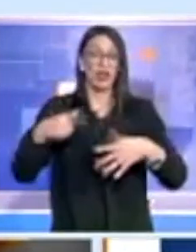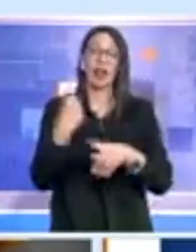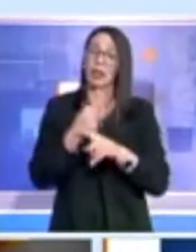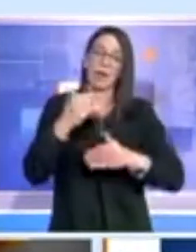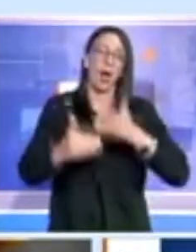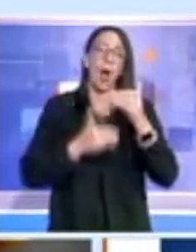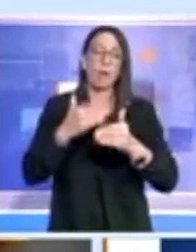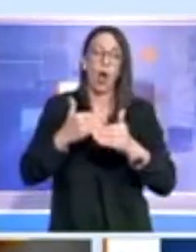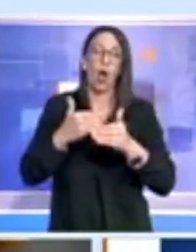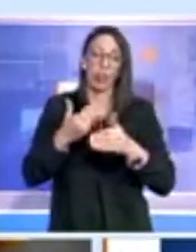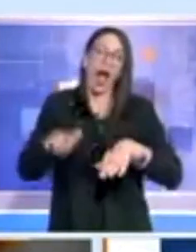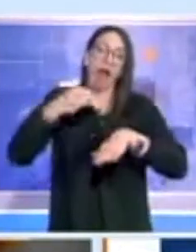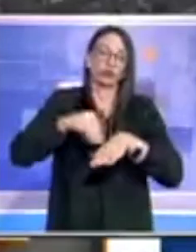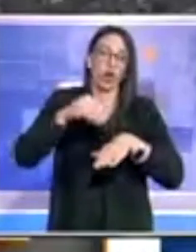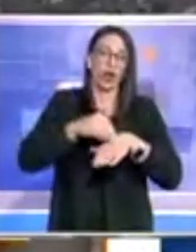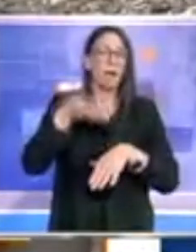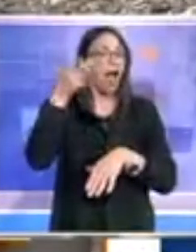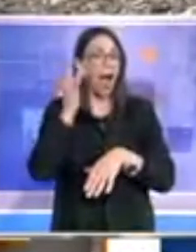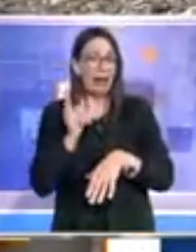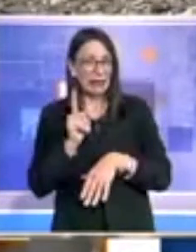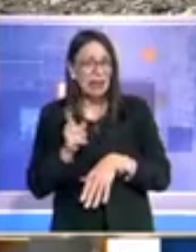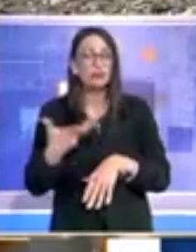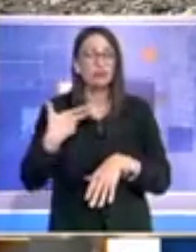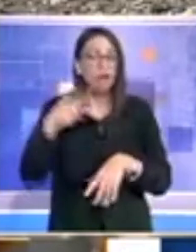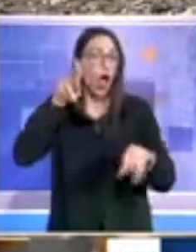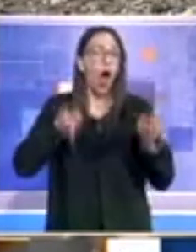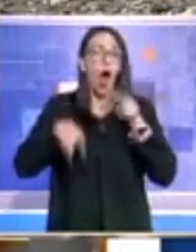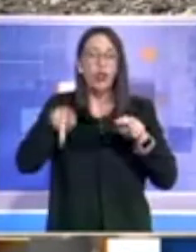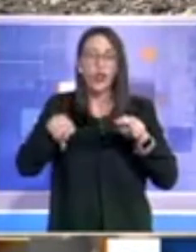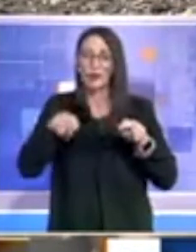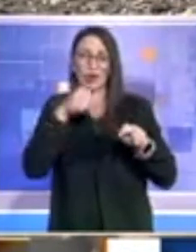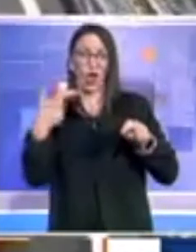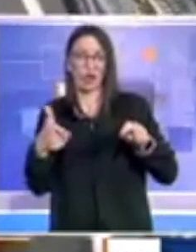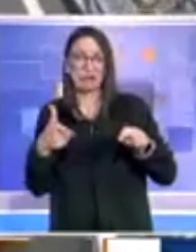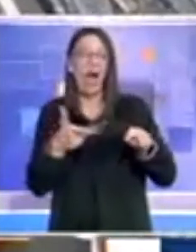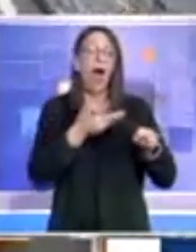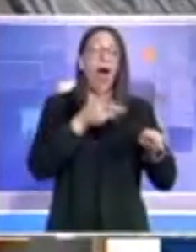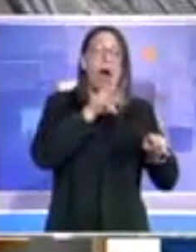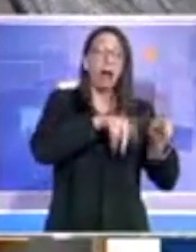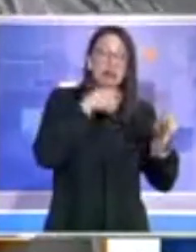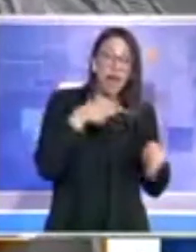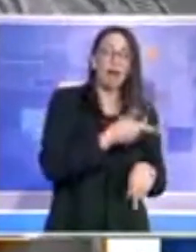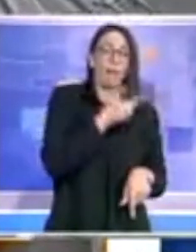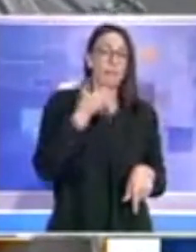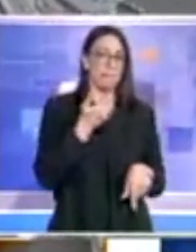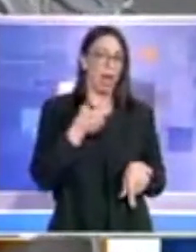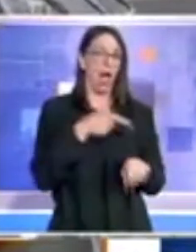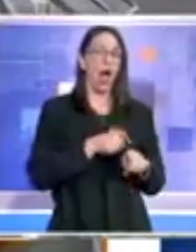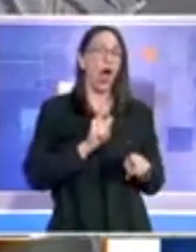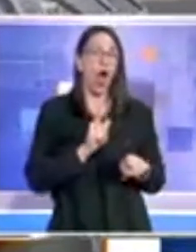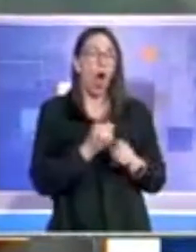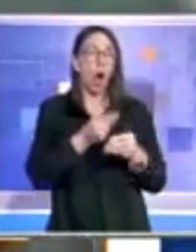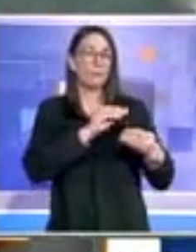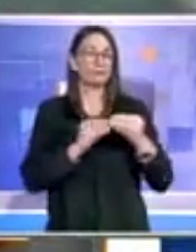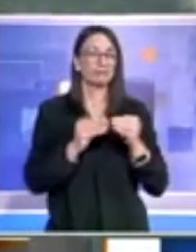procedere quindi all'aggiornamento a il rischio e che ci siano accertamenti dove non ce n'è bisogno e manchino dove servono o possano essere solo